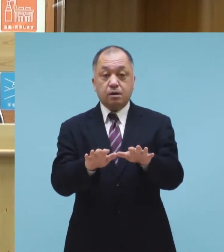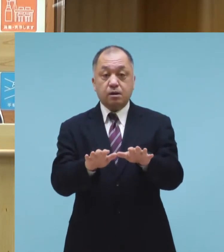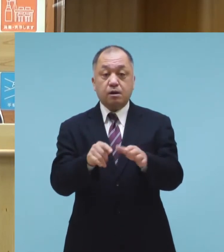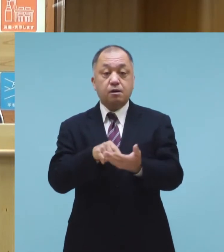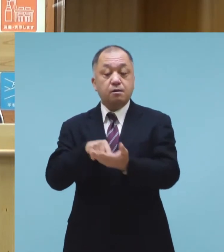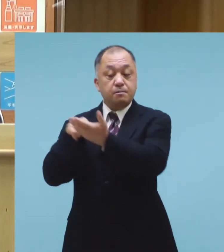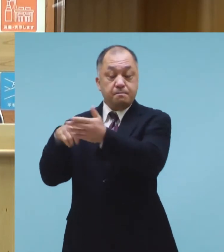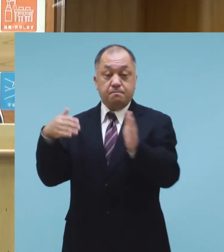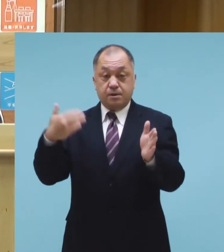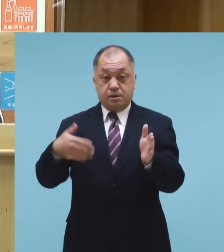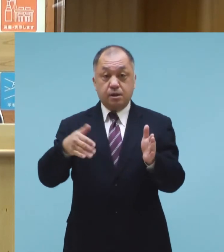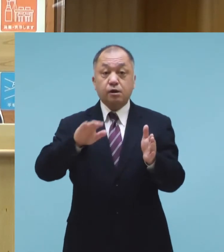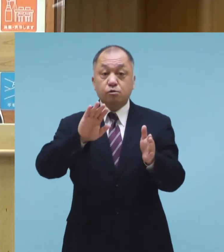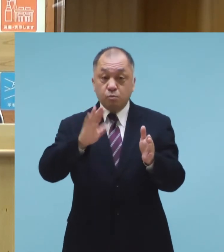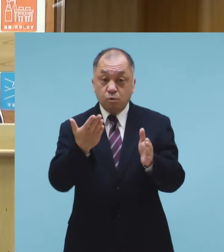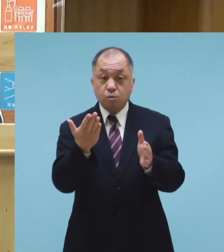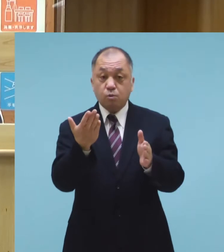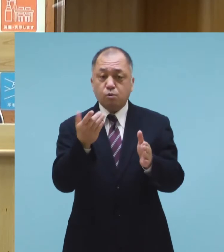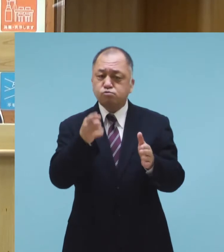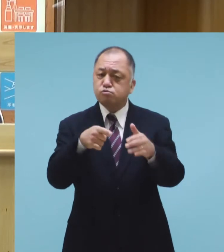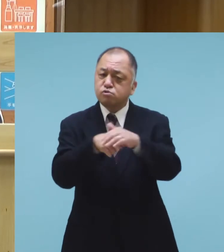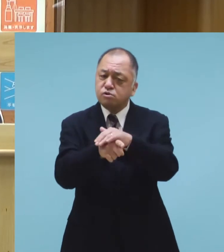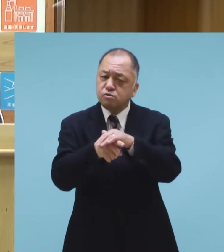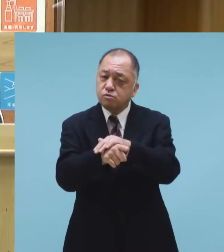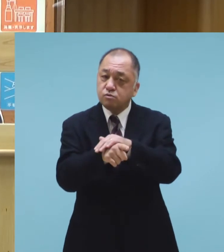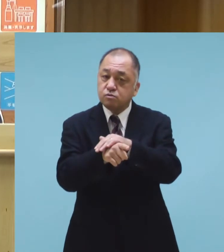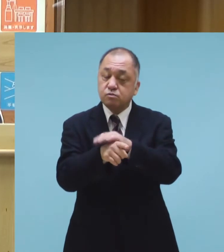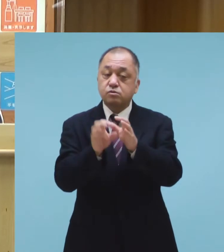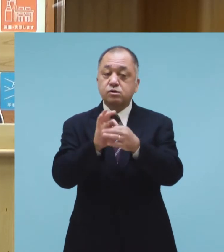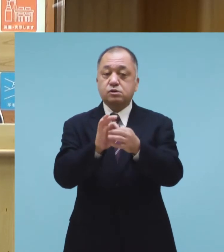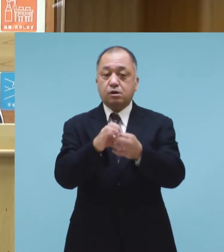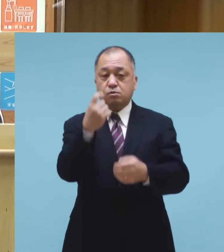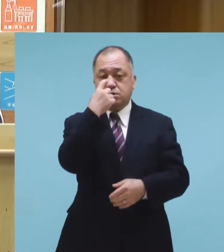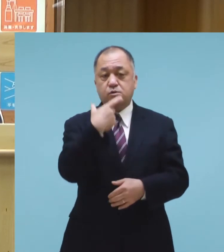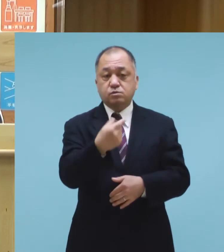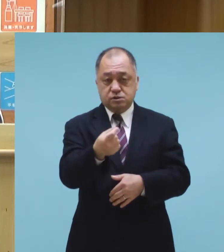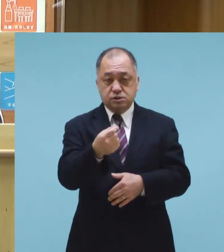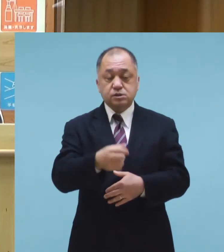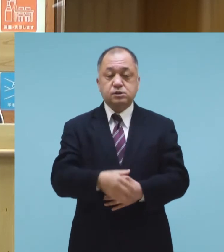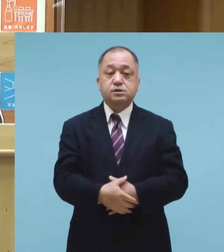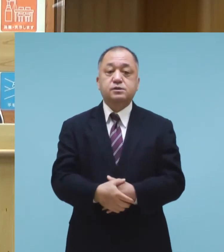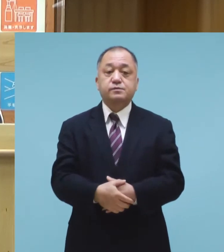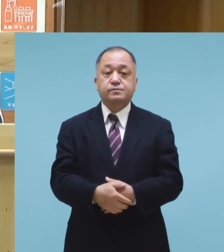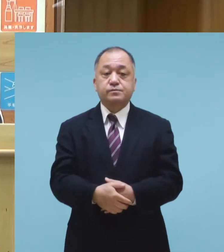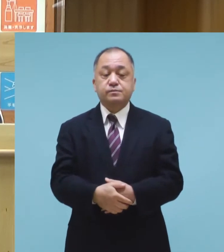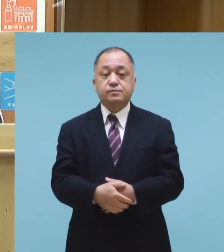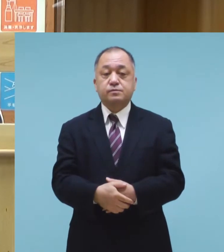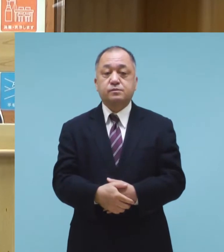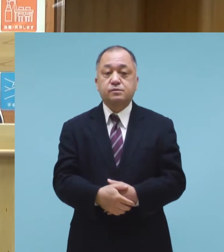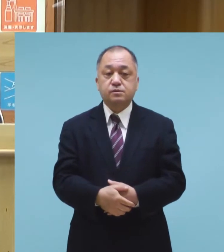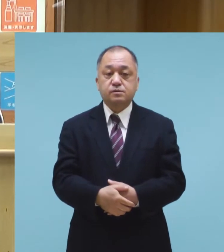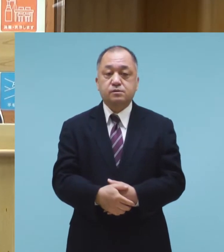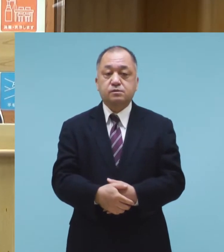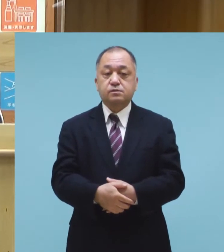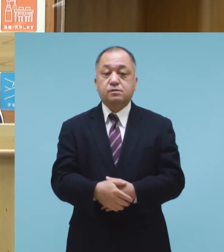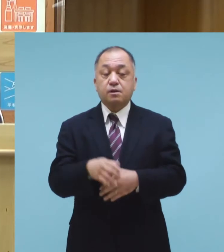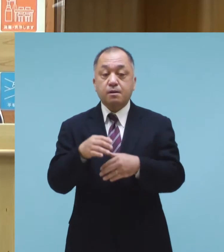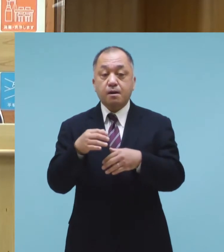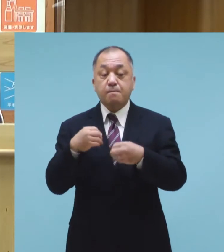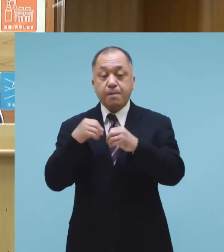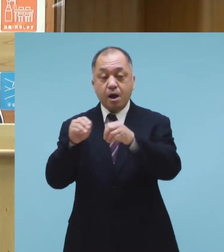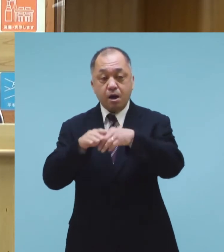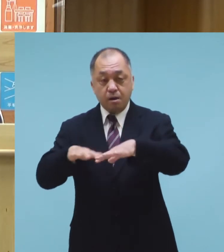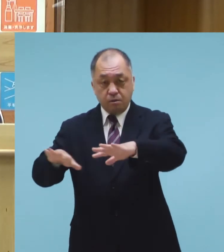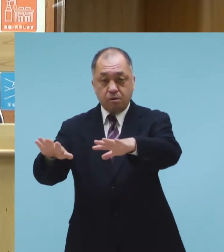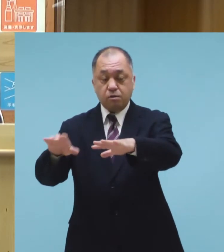請されてないわけなんですが、その要請されてない理由について、教えてください。 これはまん延防止等重点措